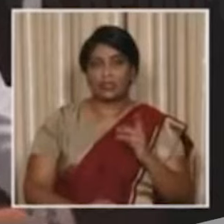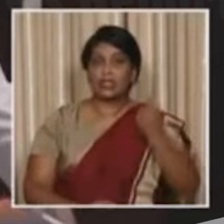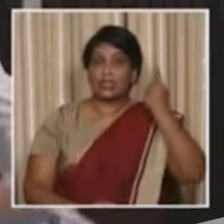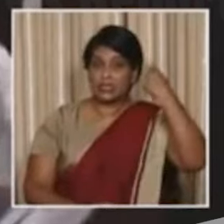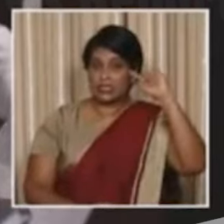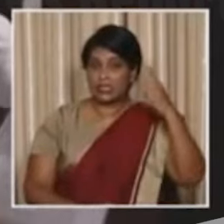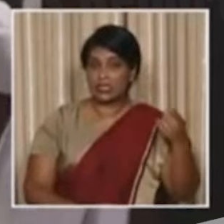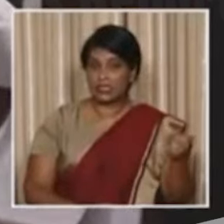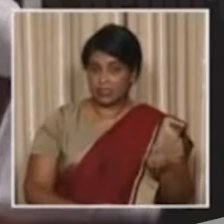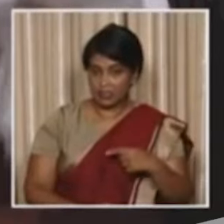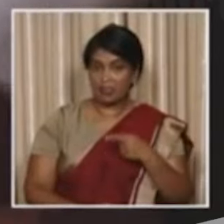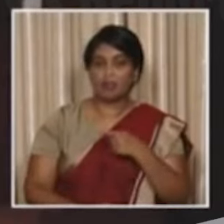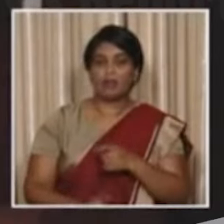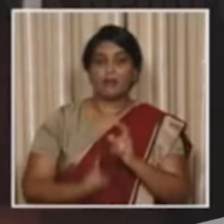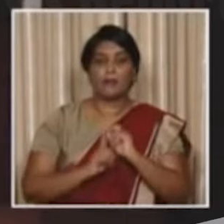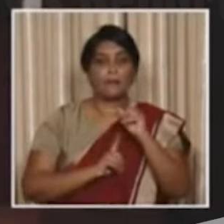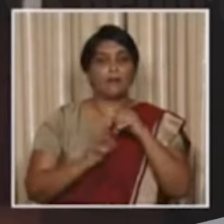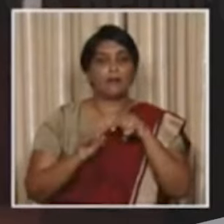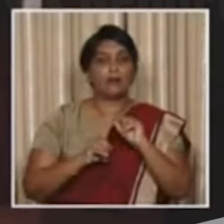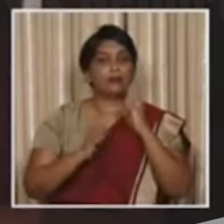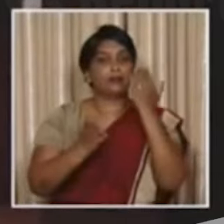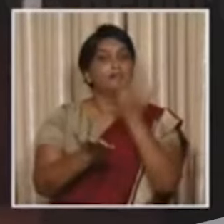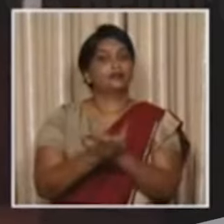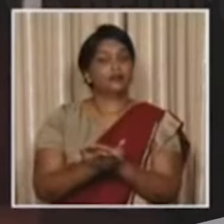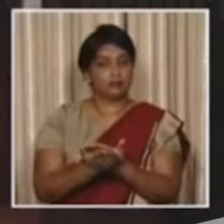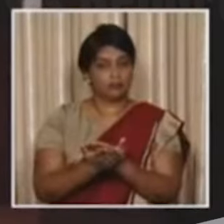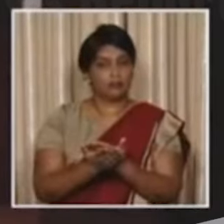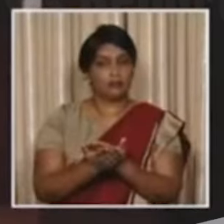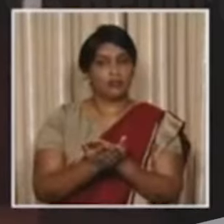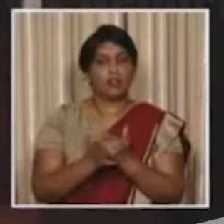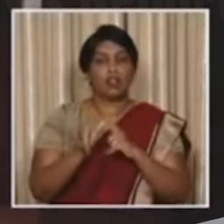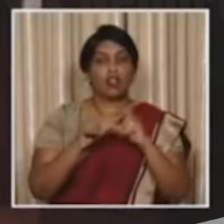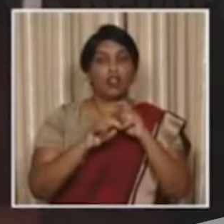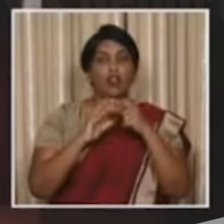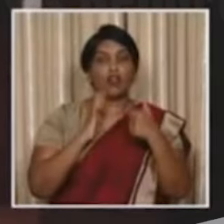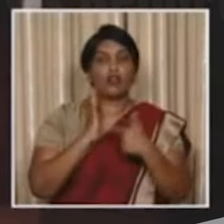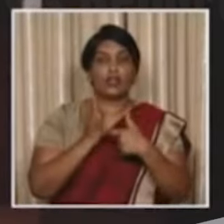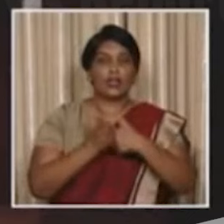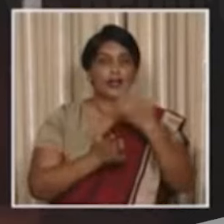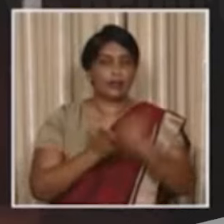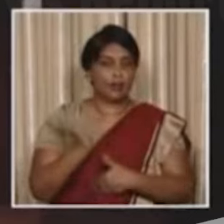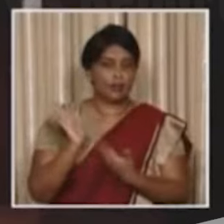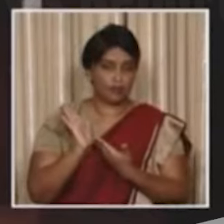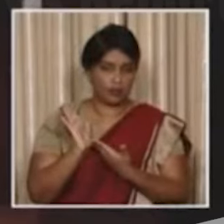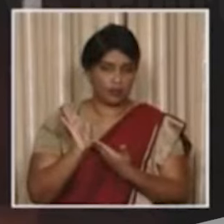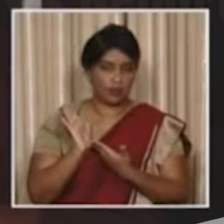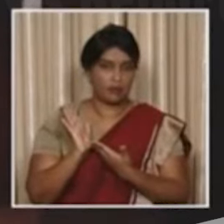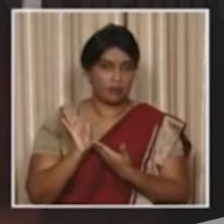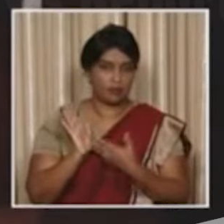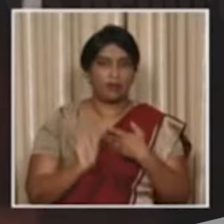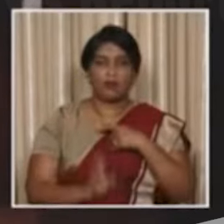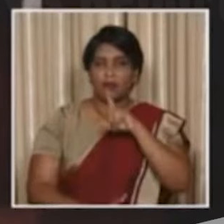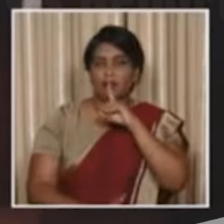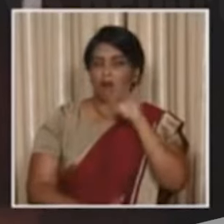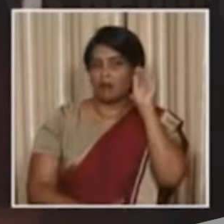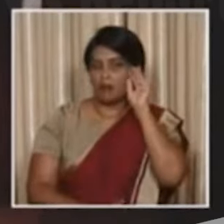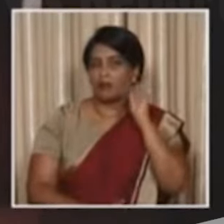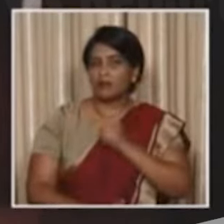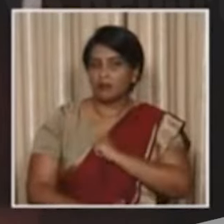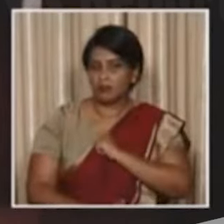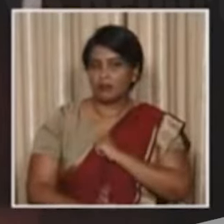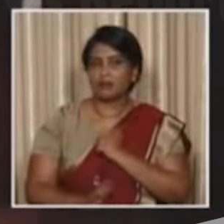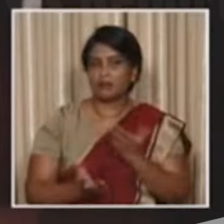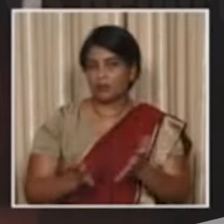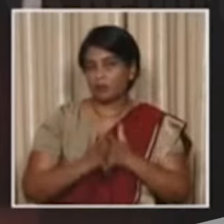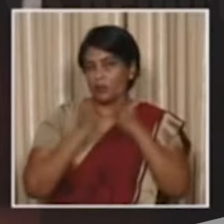දිනේ මේ සභාවේ සභාගත කරපු විගණන වාර්තාවල. ඉතින් මම අහන්න කැමති, මේ